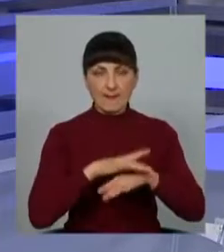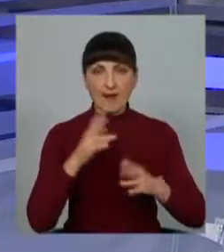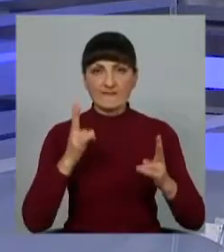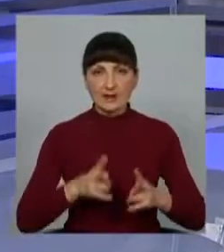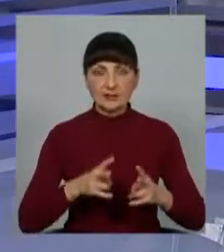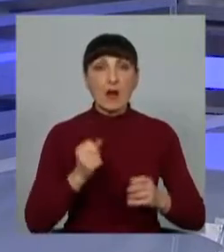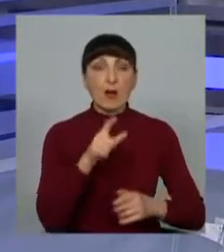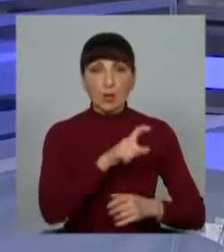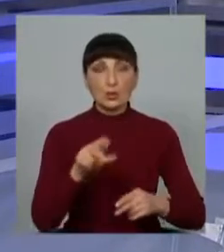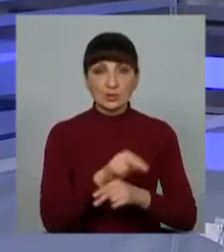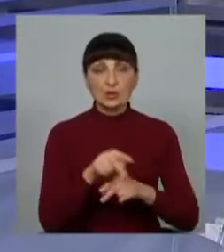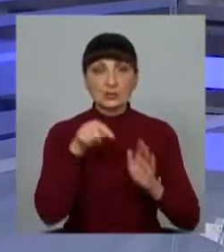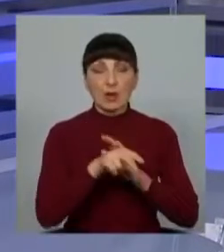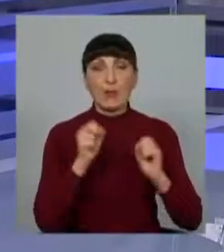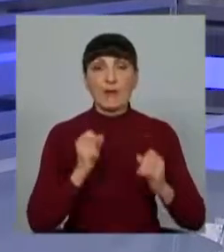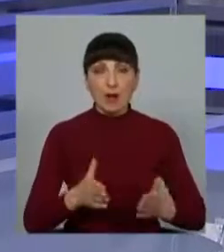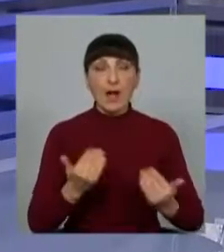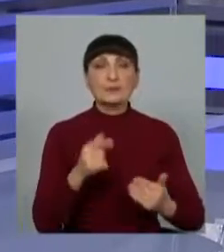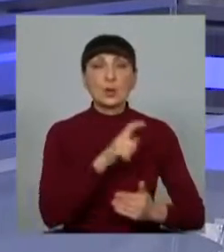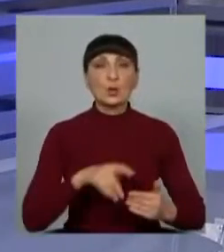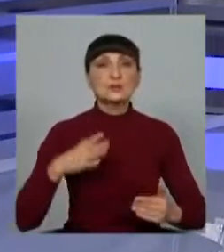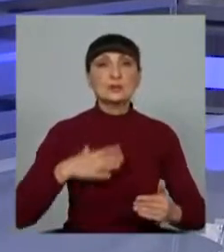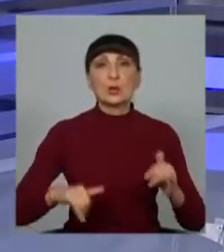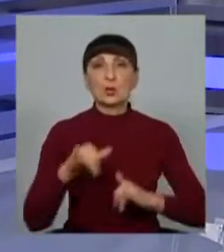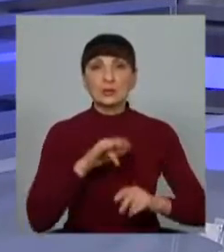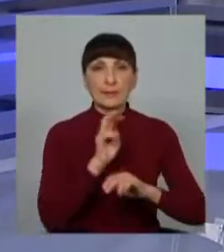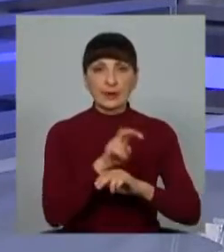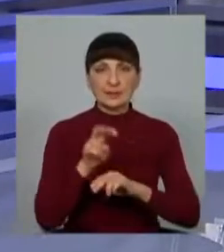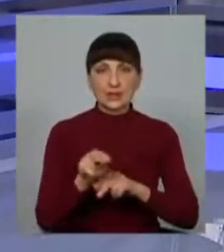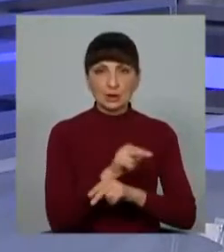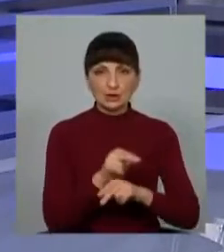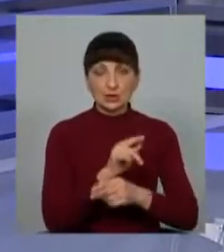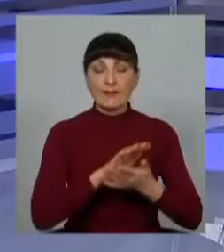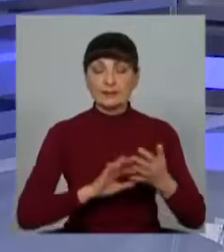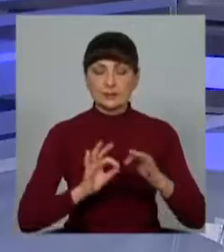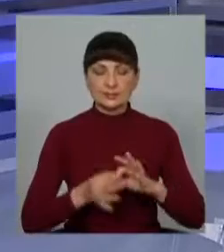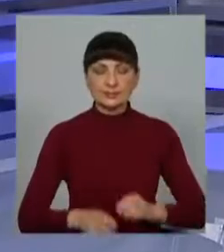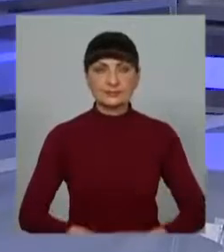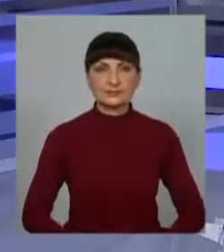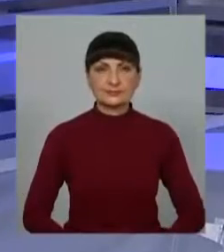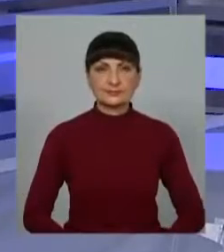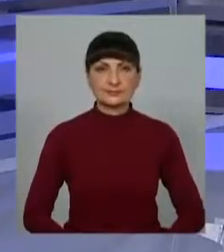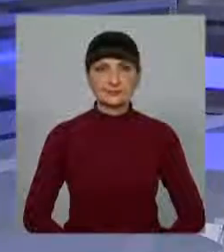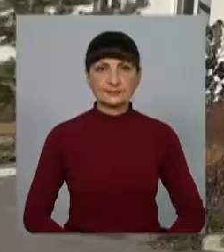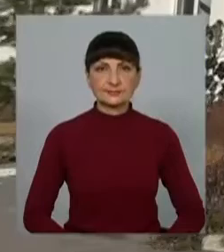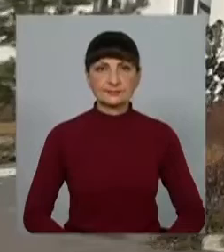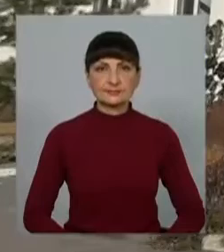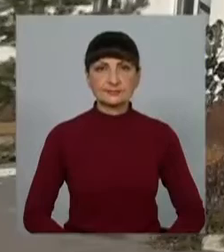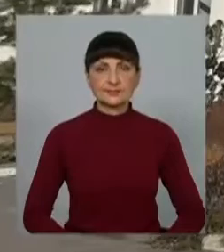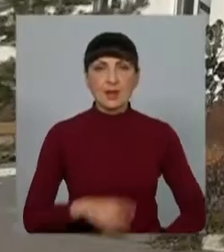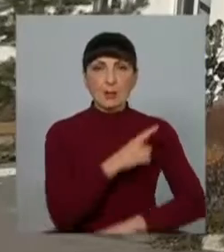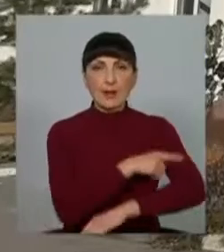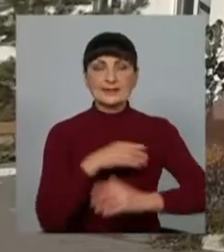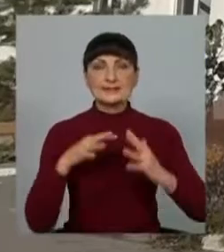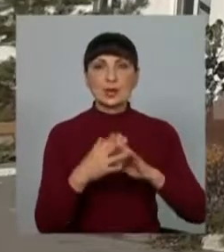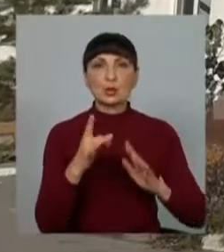условиях лечили людей и где теперь им приходится получать услуги, расскажет Ануар Амангельдинов. Больницу в